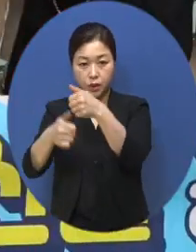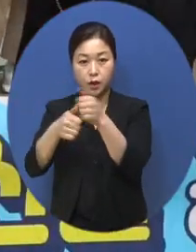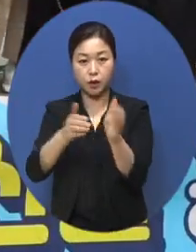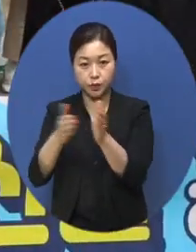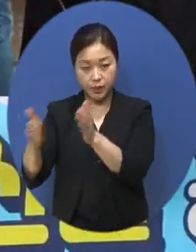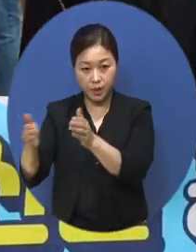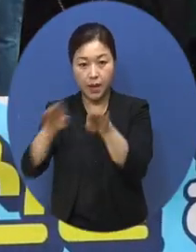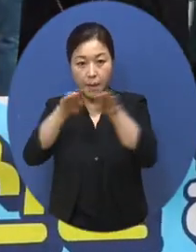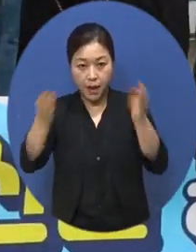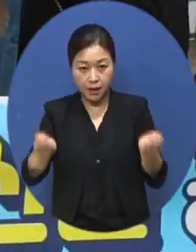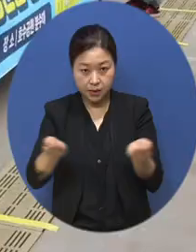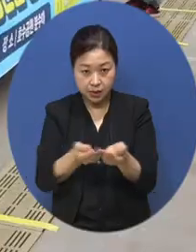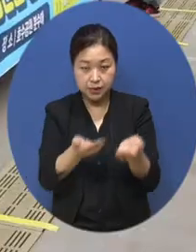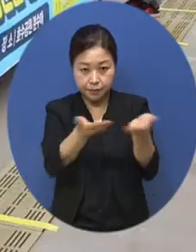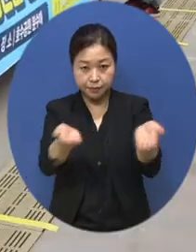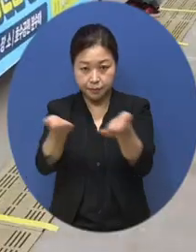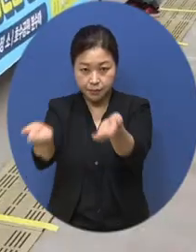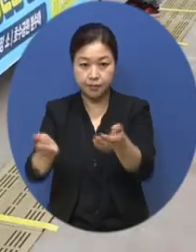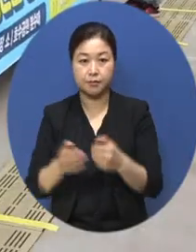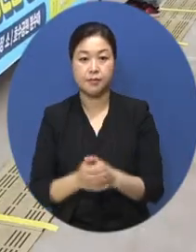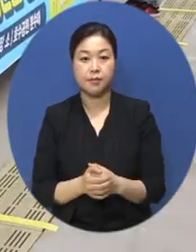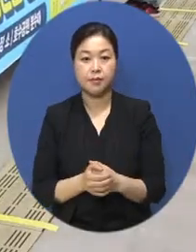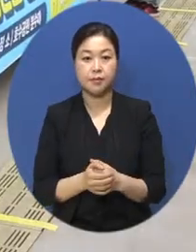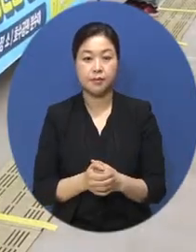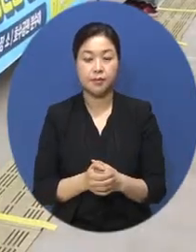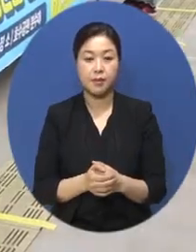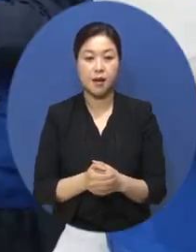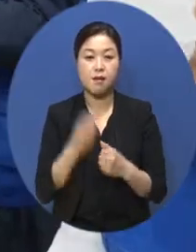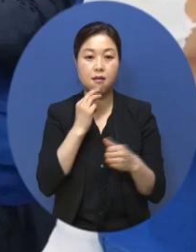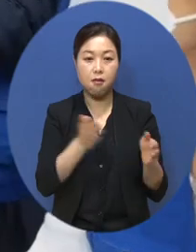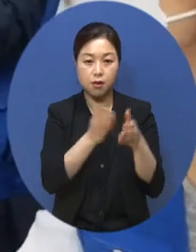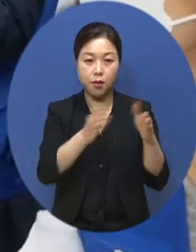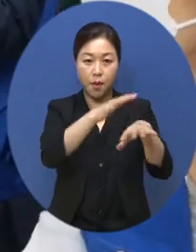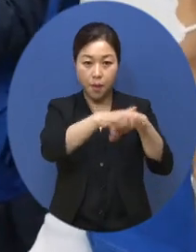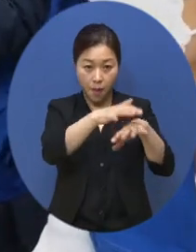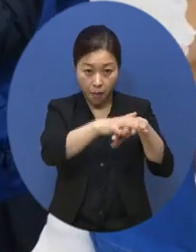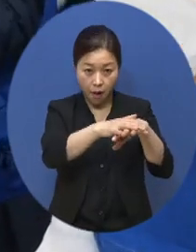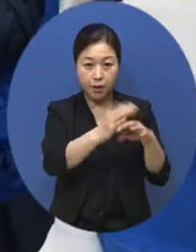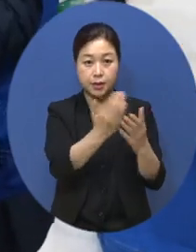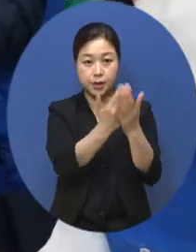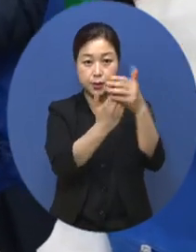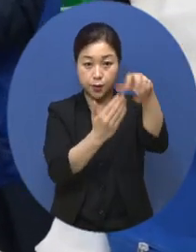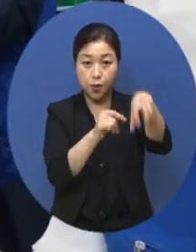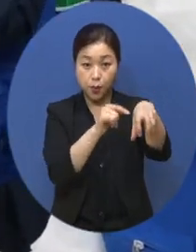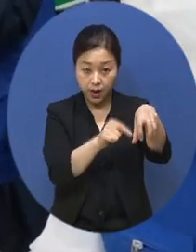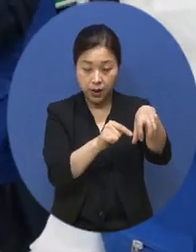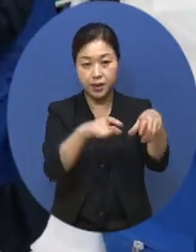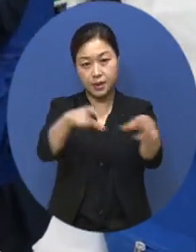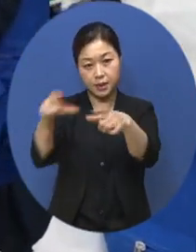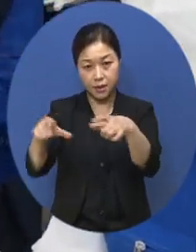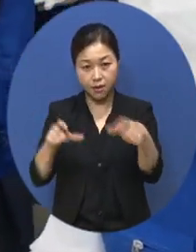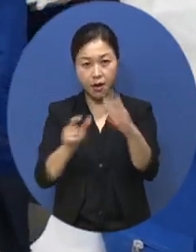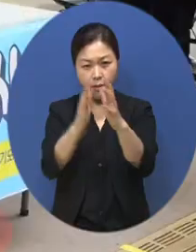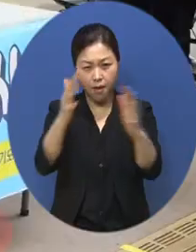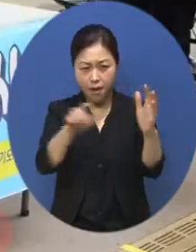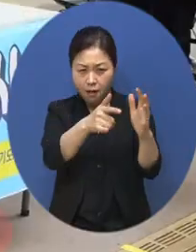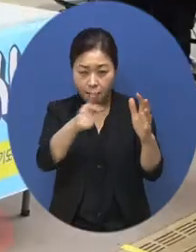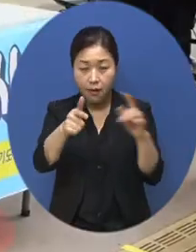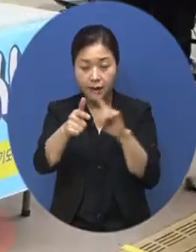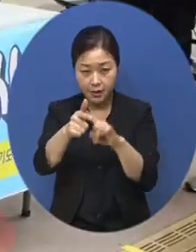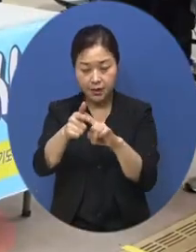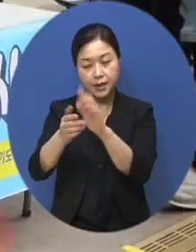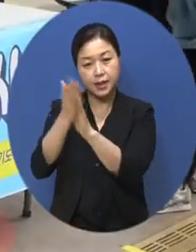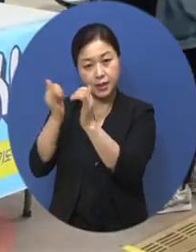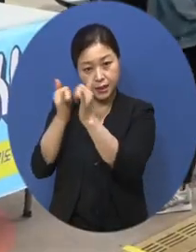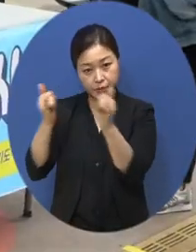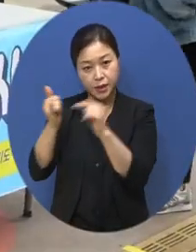박스를 나누어줍니다. 경기도 농수산진흥원과 함께 지역의 친환경 농산물을 시민들에게 홍보하기